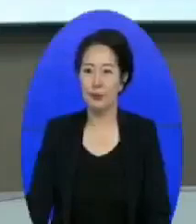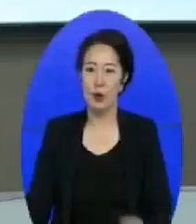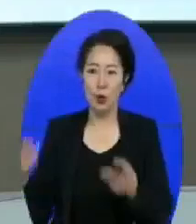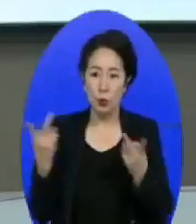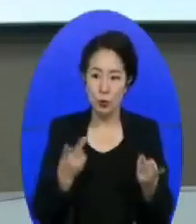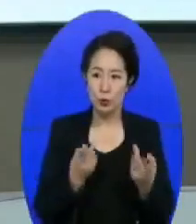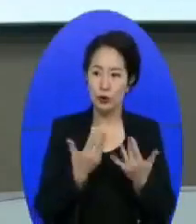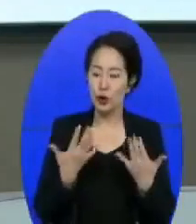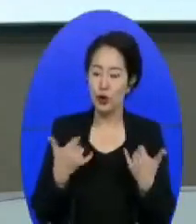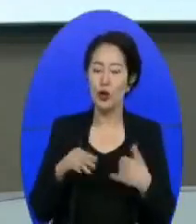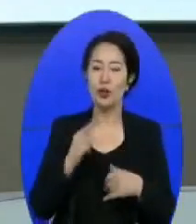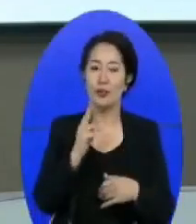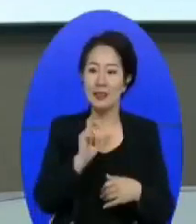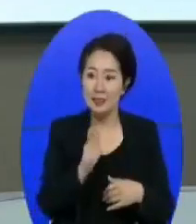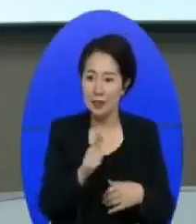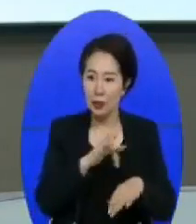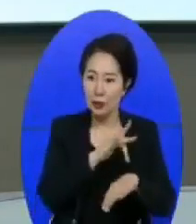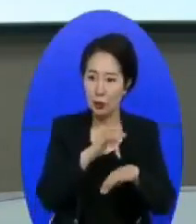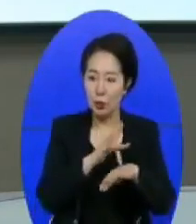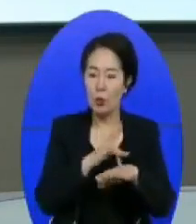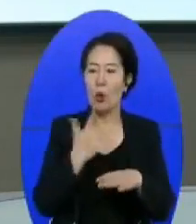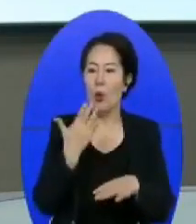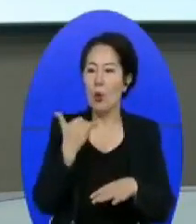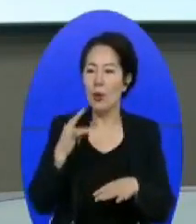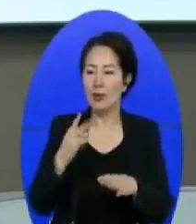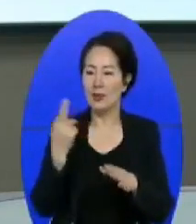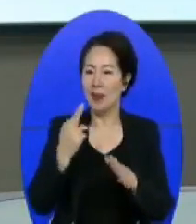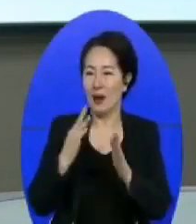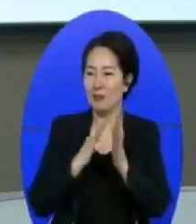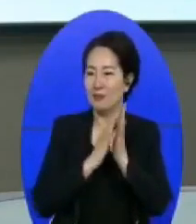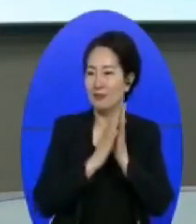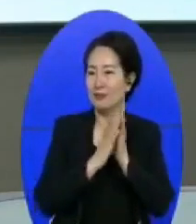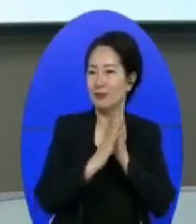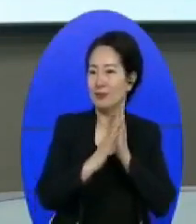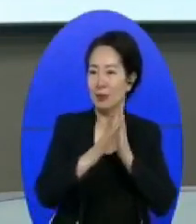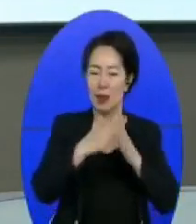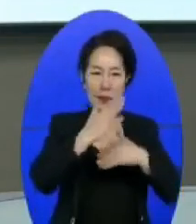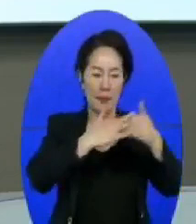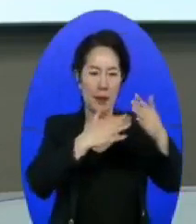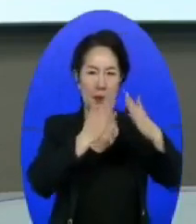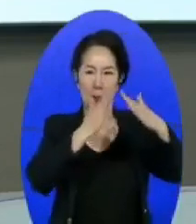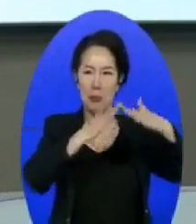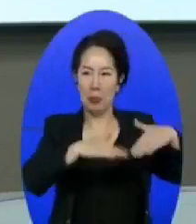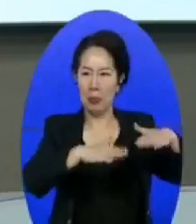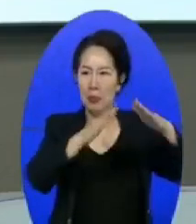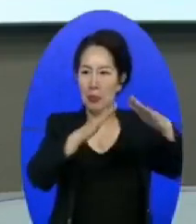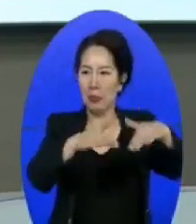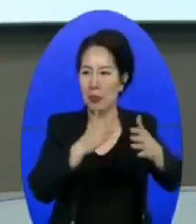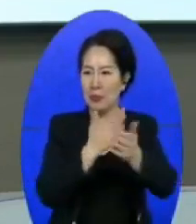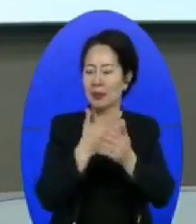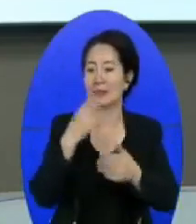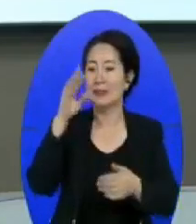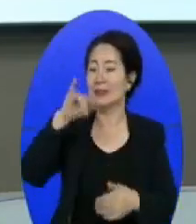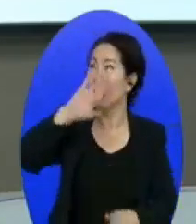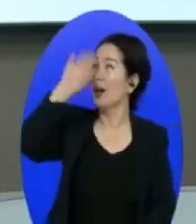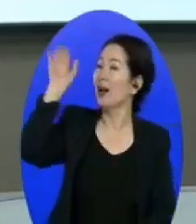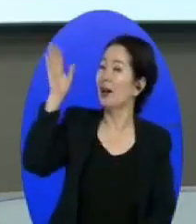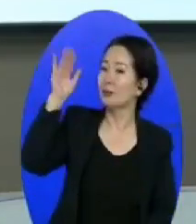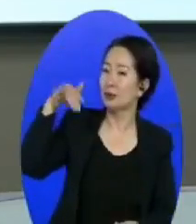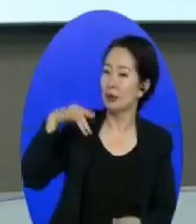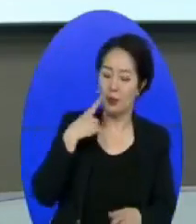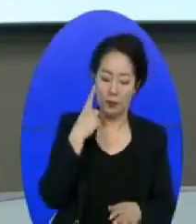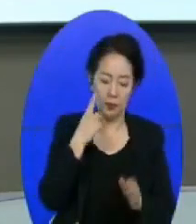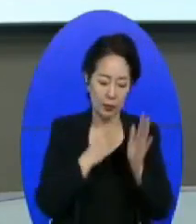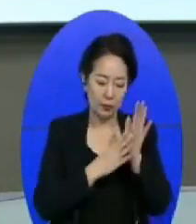Үйлчилгээний олон цаг төвлөрсөн урт цагааны барилга нурж эхэллээ. За барилга таацнасаа зарим хэсэгтээ нурж эхэлсэн байна. Тус барилга 1958 онд